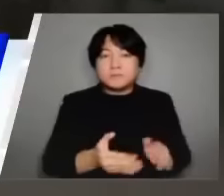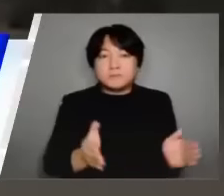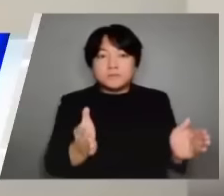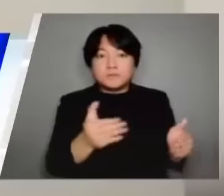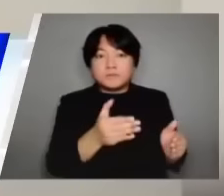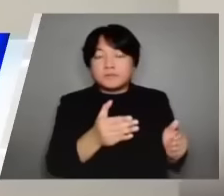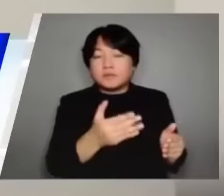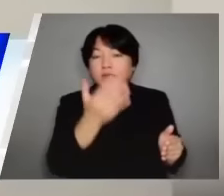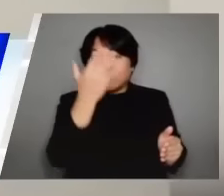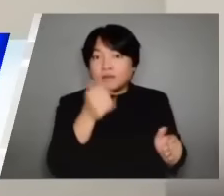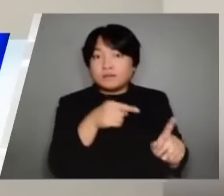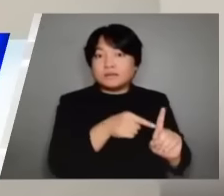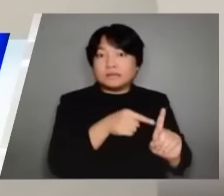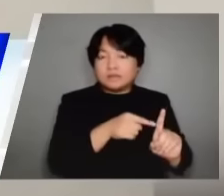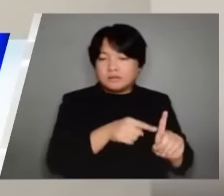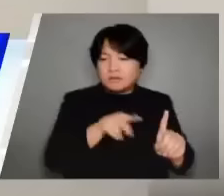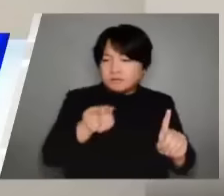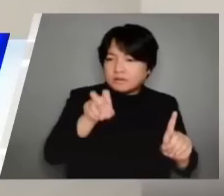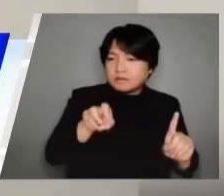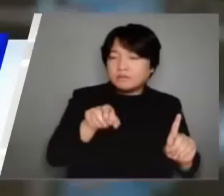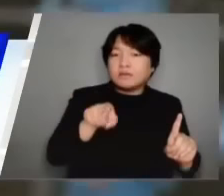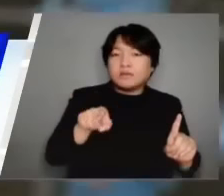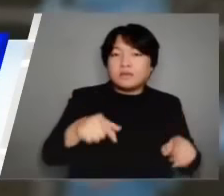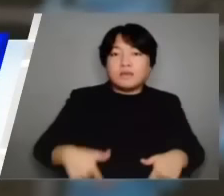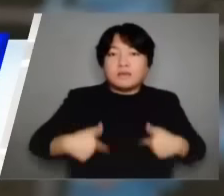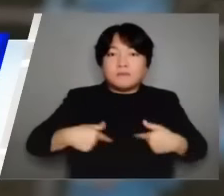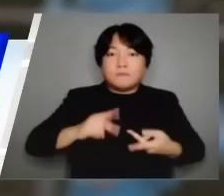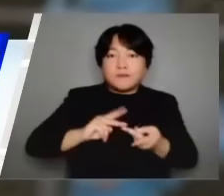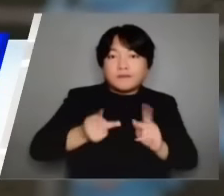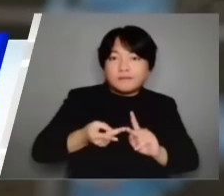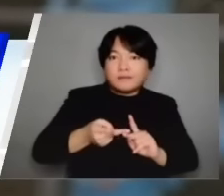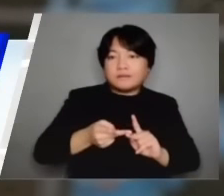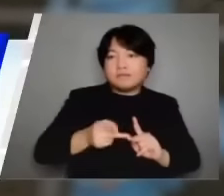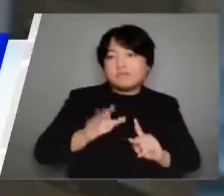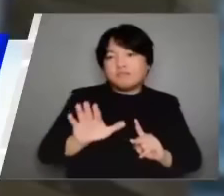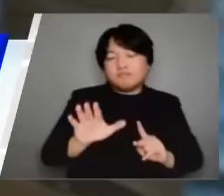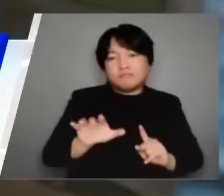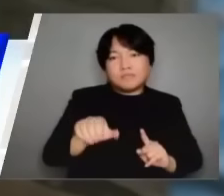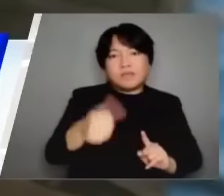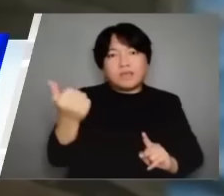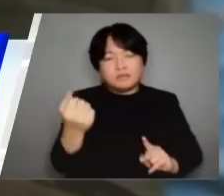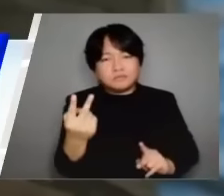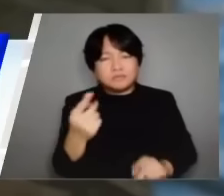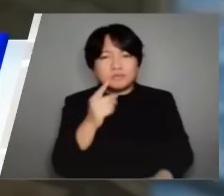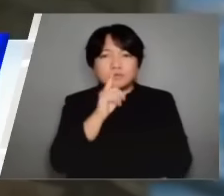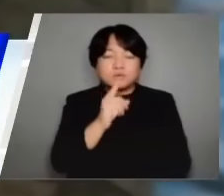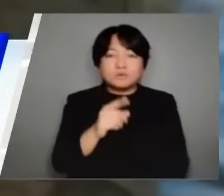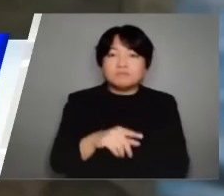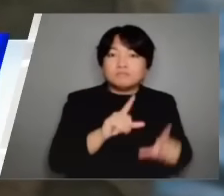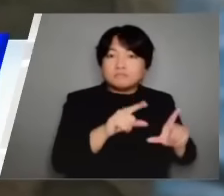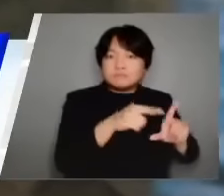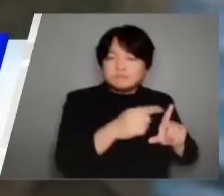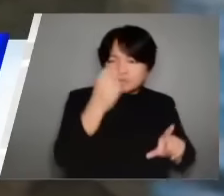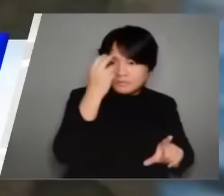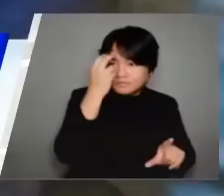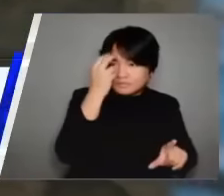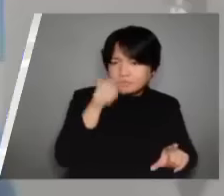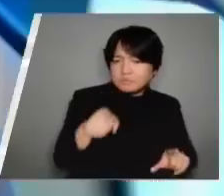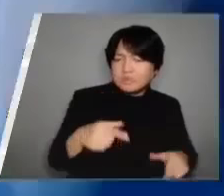partner at ang biktima kaya niya pinagbabaril na umanong naga suspect naang kinasang